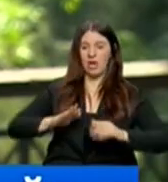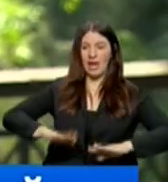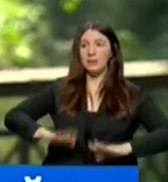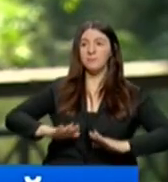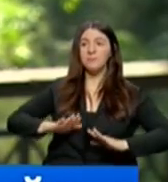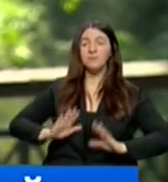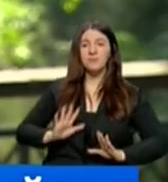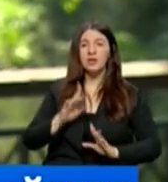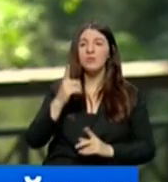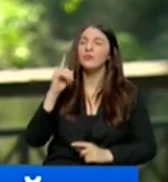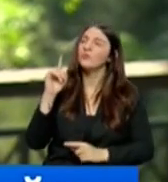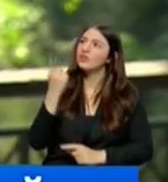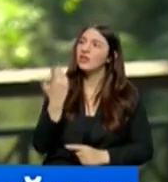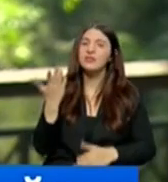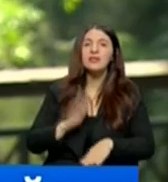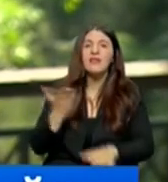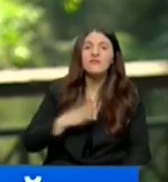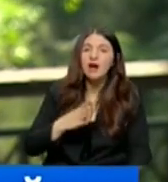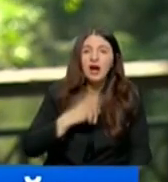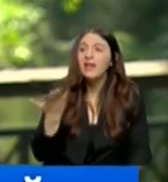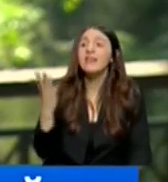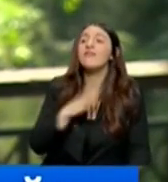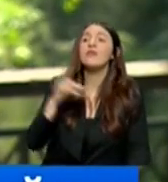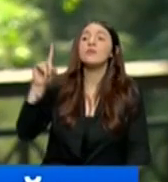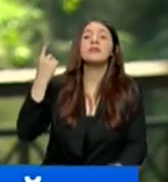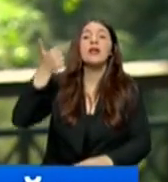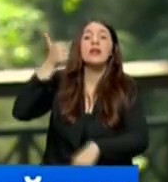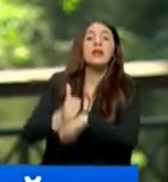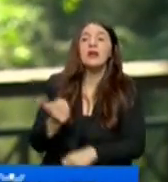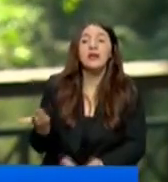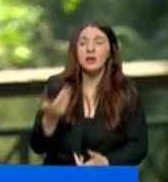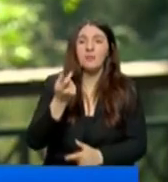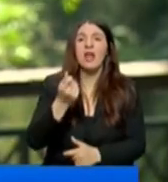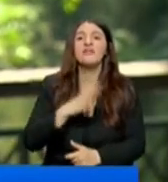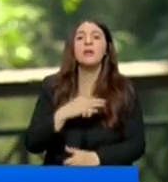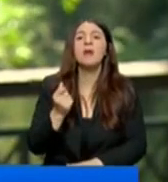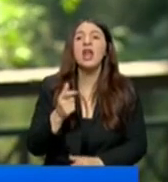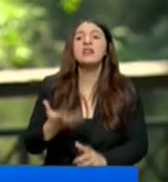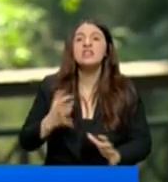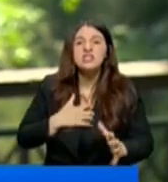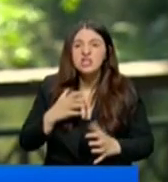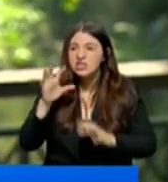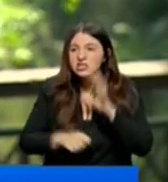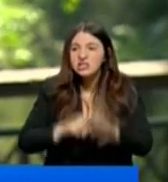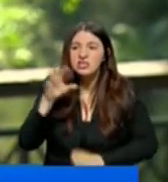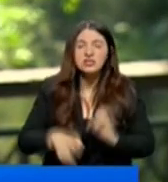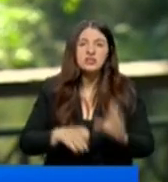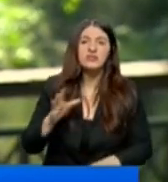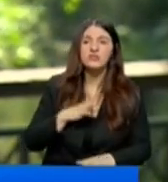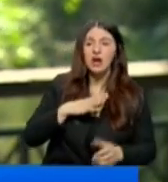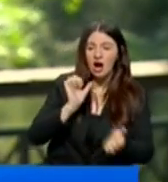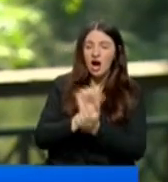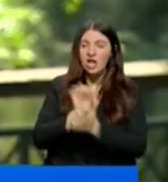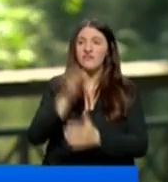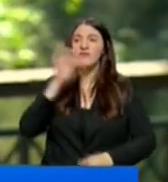kalayım. Ya arkadaş, bu iktidarda ne var ya? Ya ne var burada ya? Para var, para. Hırs var, hırs.